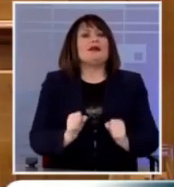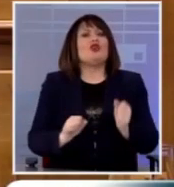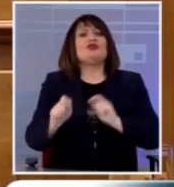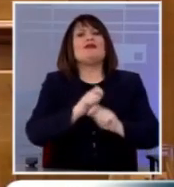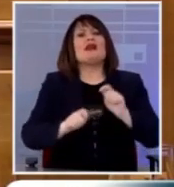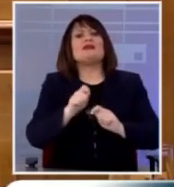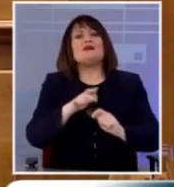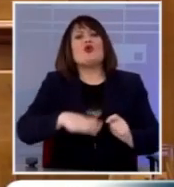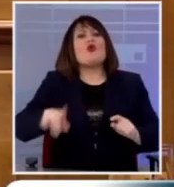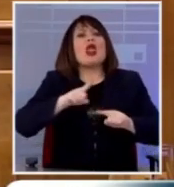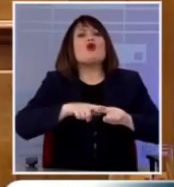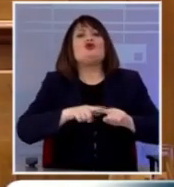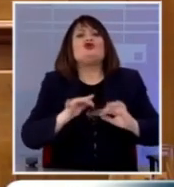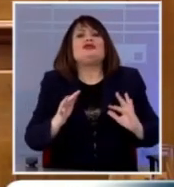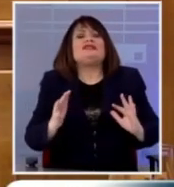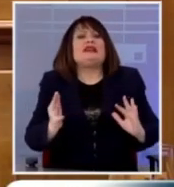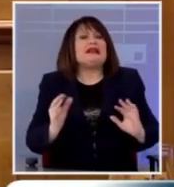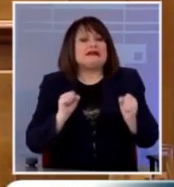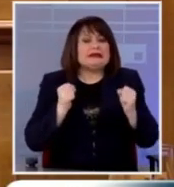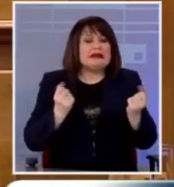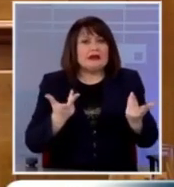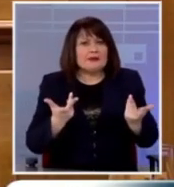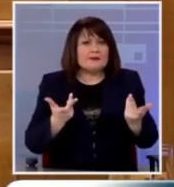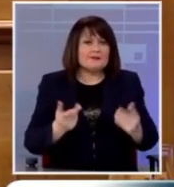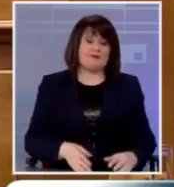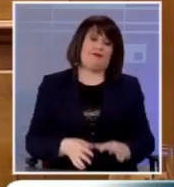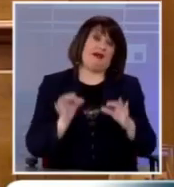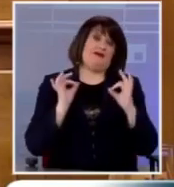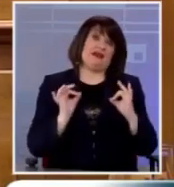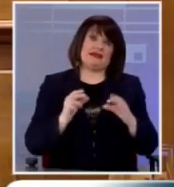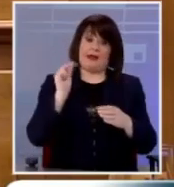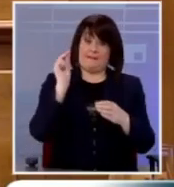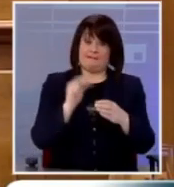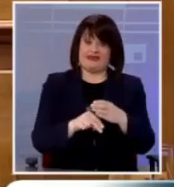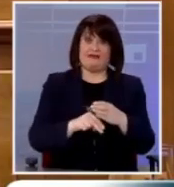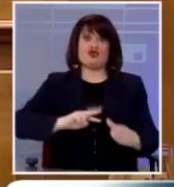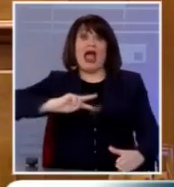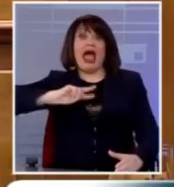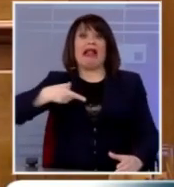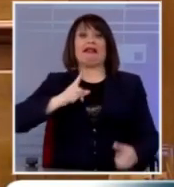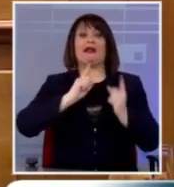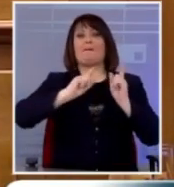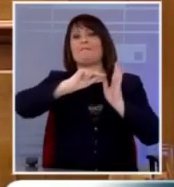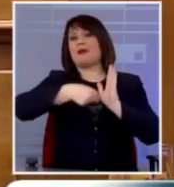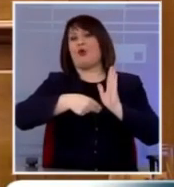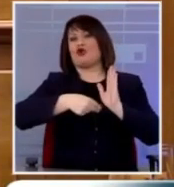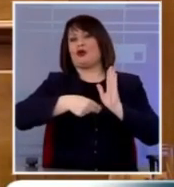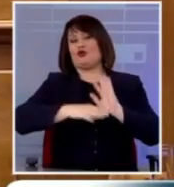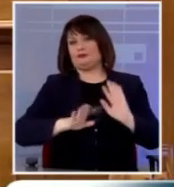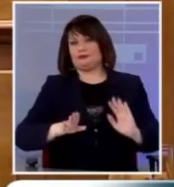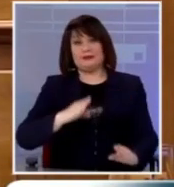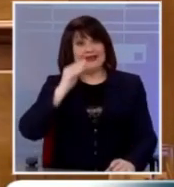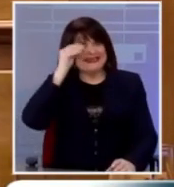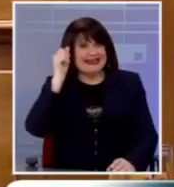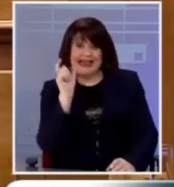αυτό το ρεύμα? Μα προφανώς ήταν μια ψήφος αντιμνημονιακή. Και όσοι ξεχνούν τη